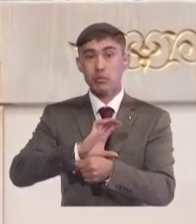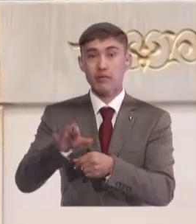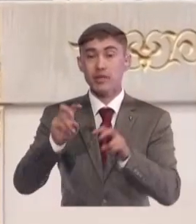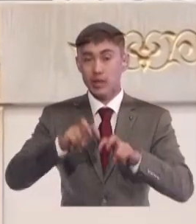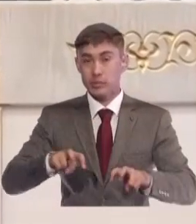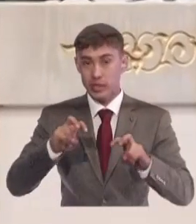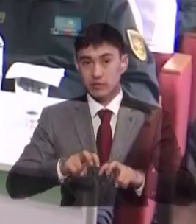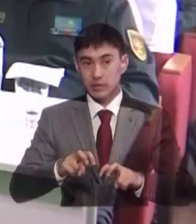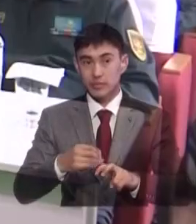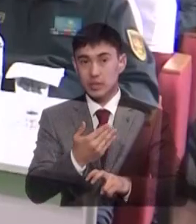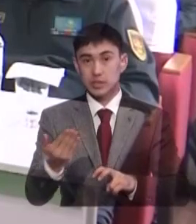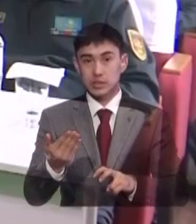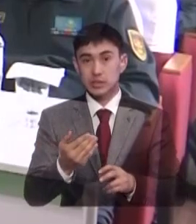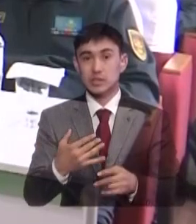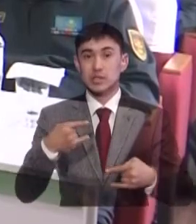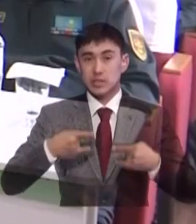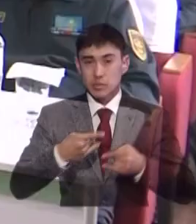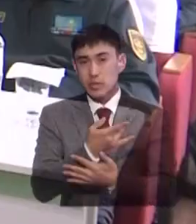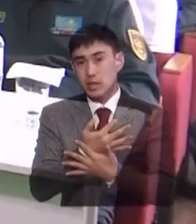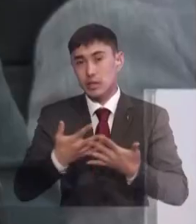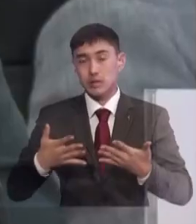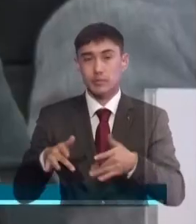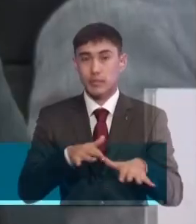обследование, снимки и так далее, так далее.